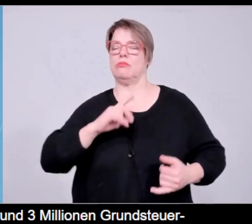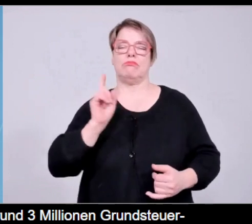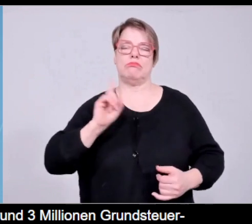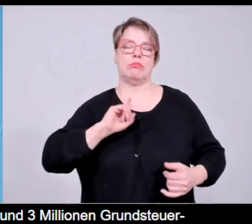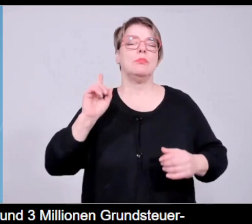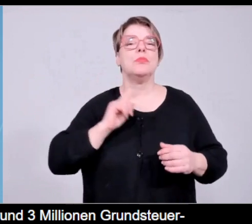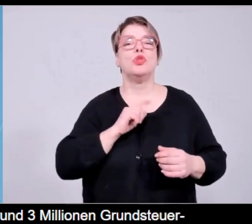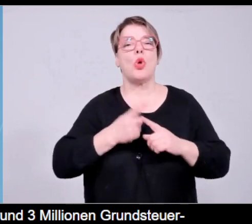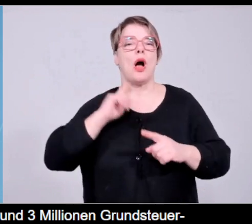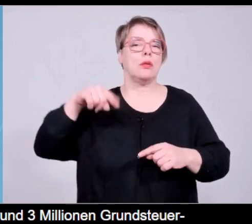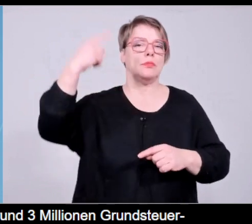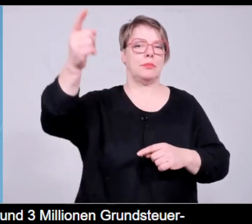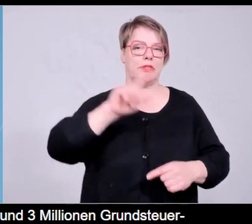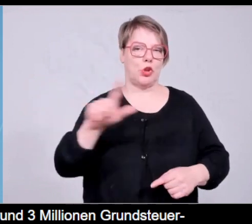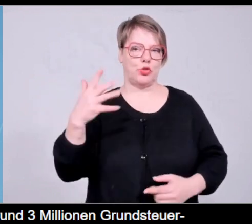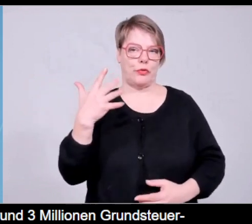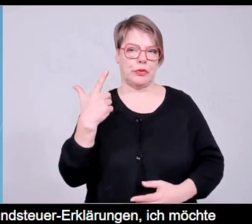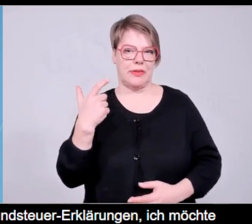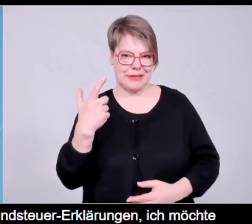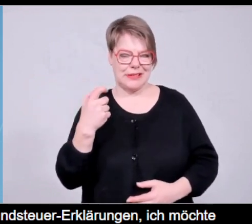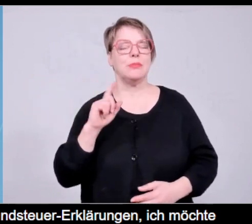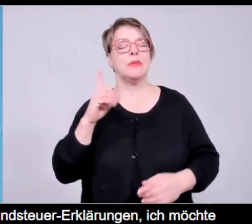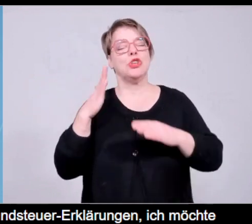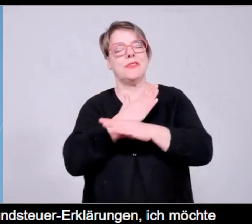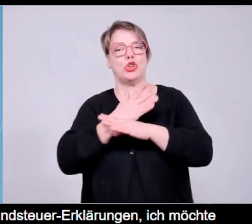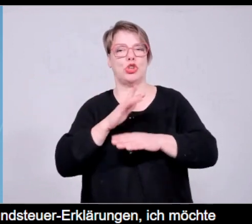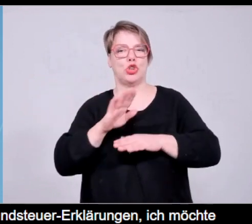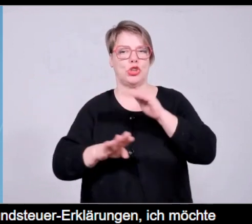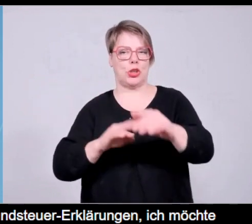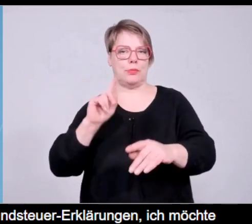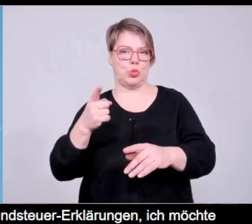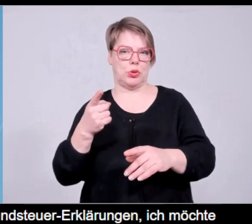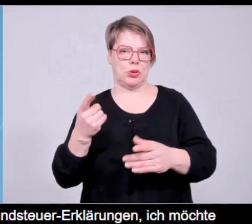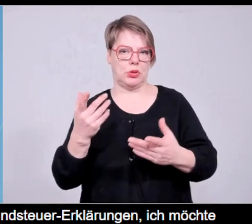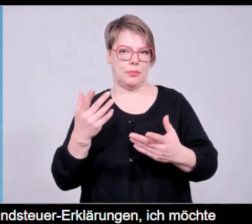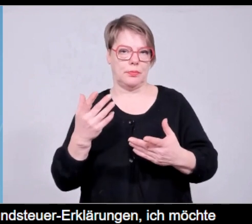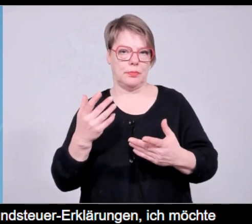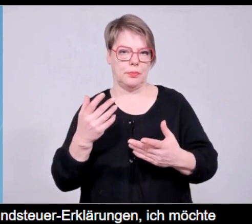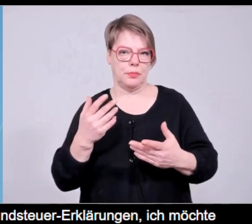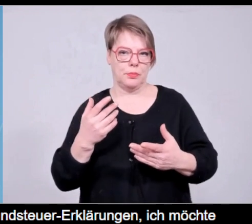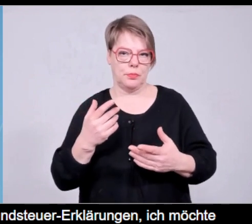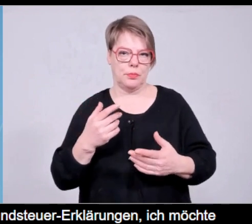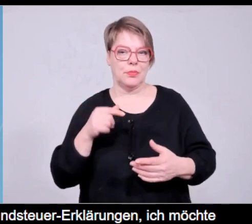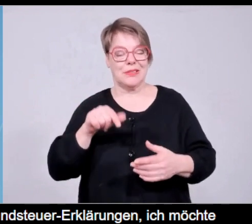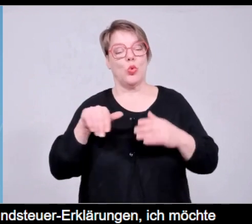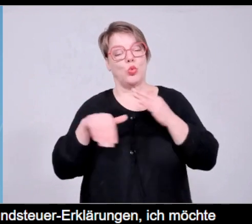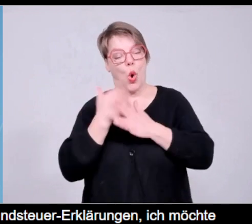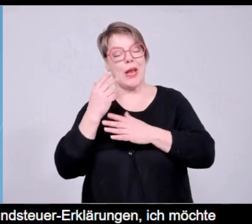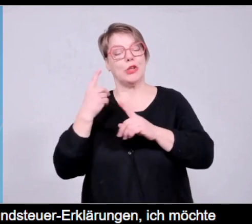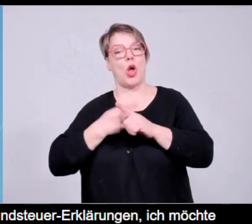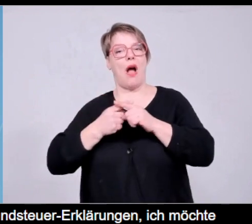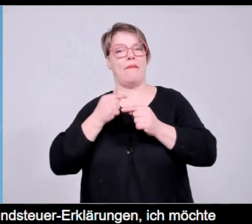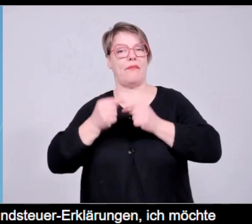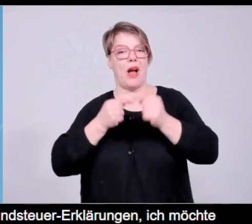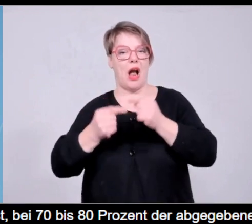bei allen, bei diesen 70 Prozent, die abgegeben haben, bei den Privatleuten, die alle Möglichkeiten genutzt haben, über Elster und über